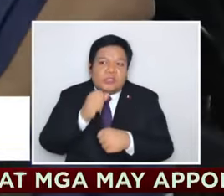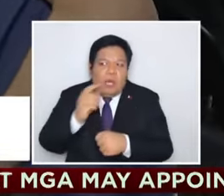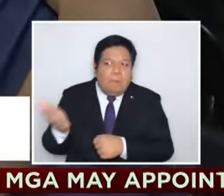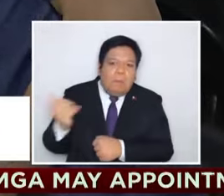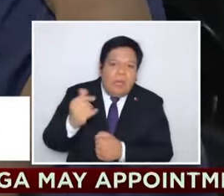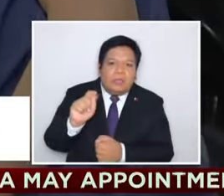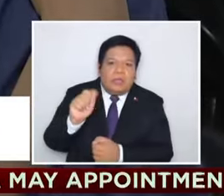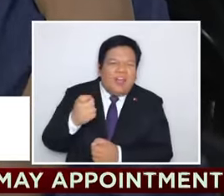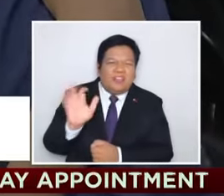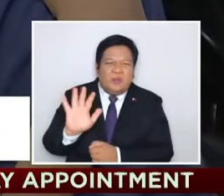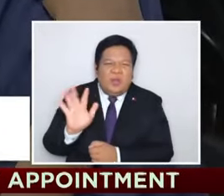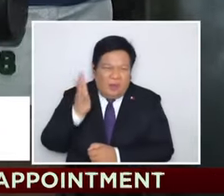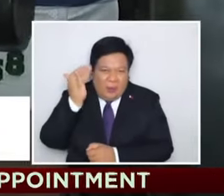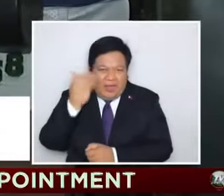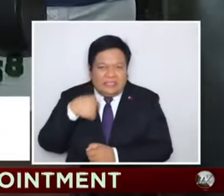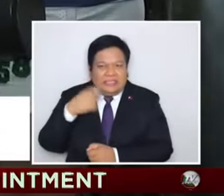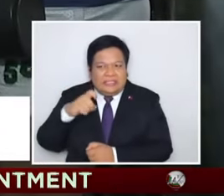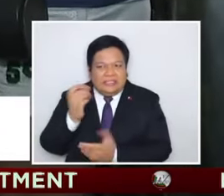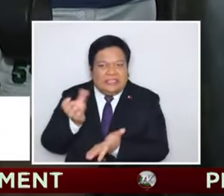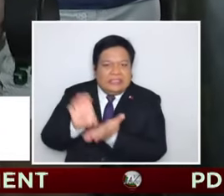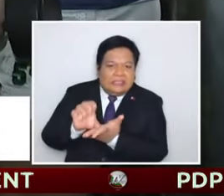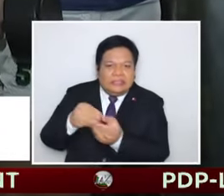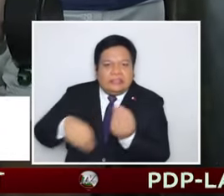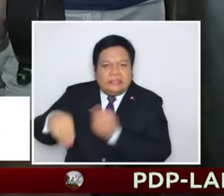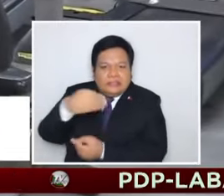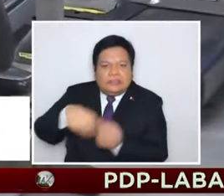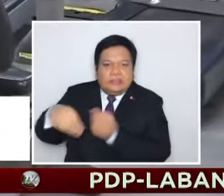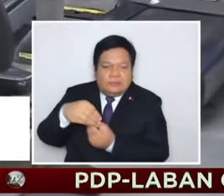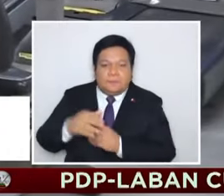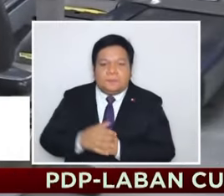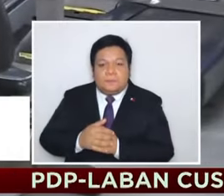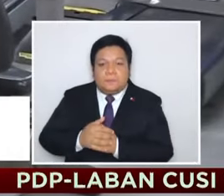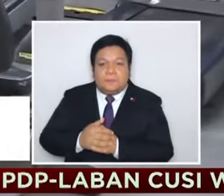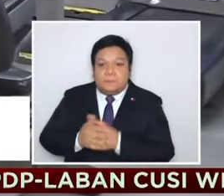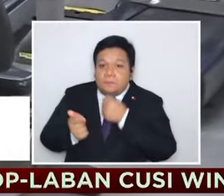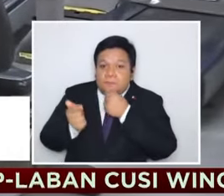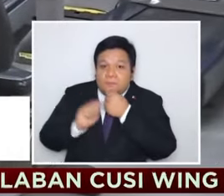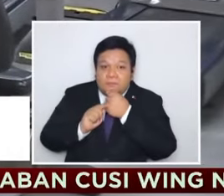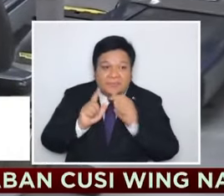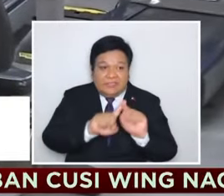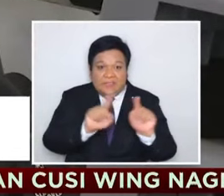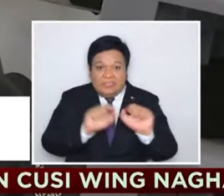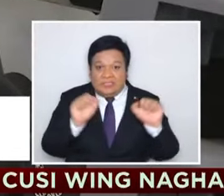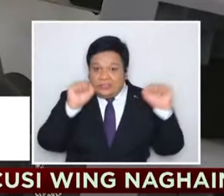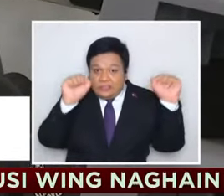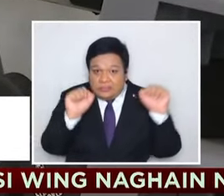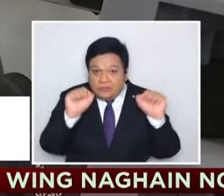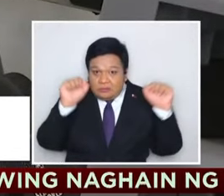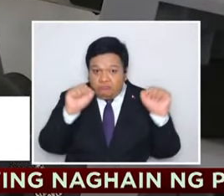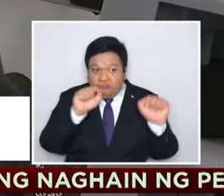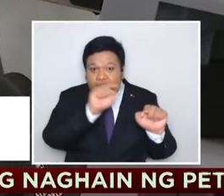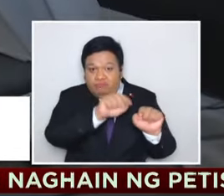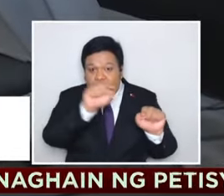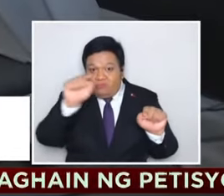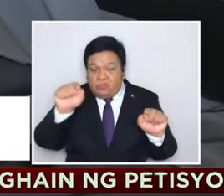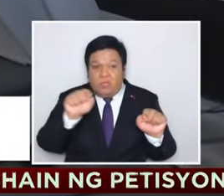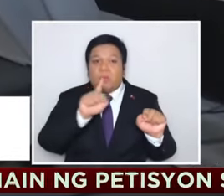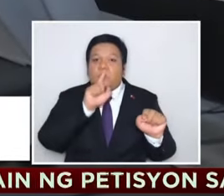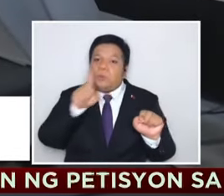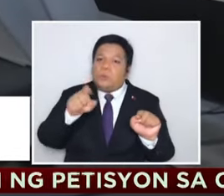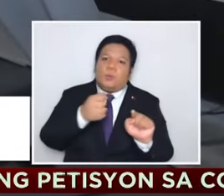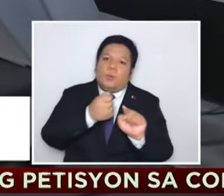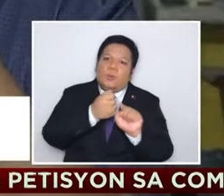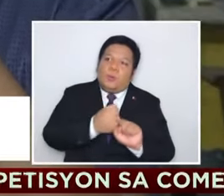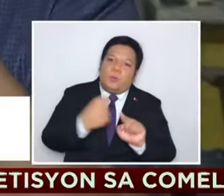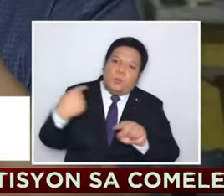mag-reinvest. Masama rin ang loob ng mga gym operators dahil sa lahat ng enclosed establishments, sila ang pinakamatagal ng